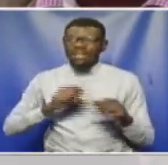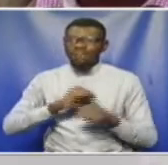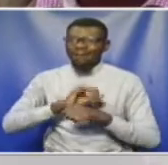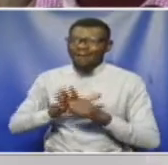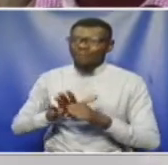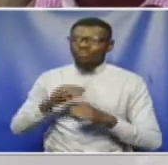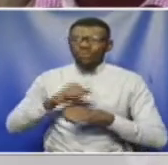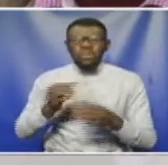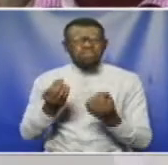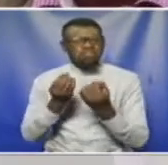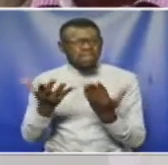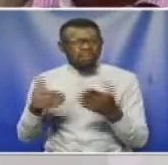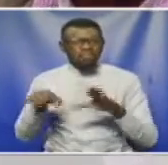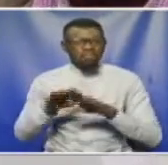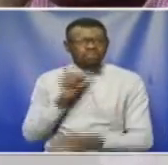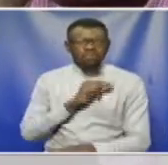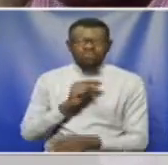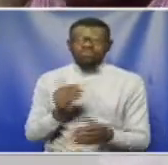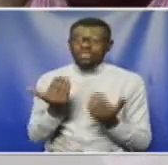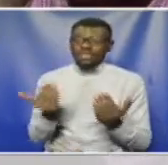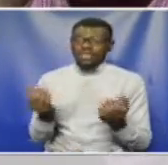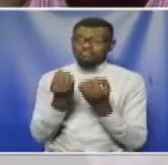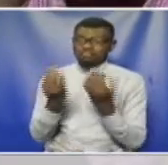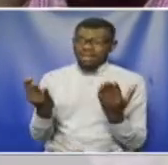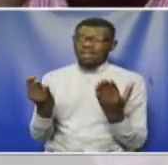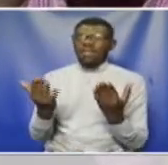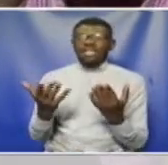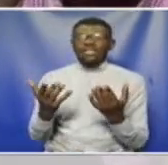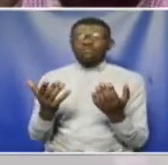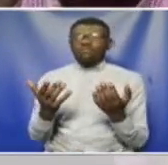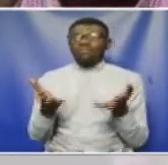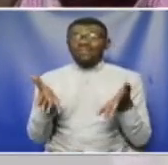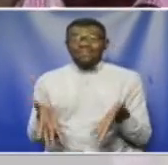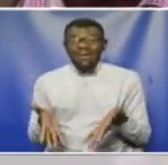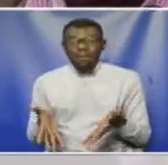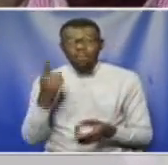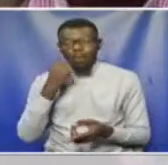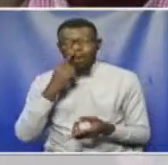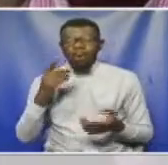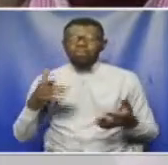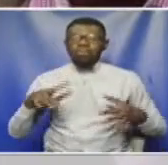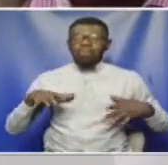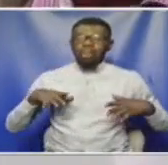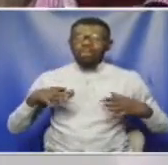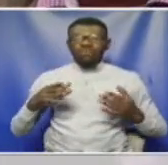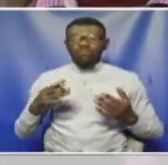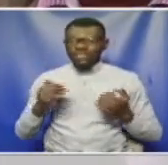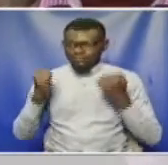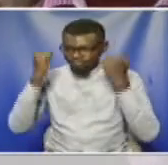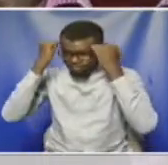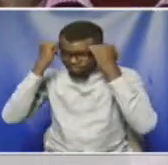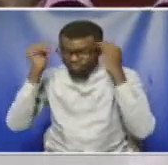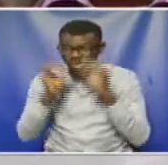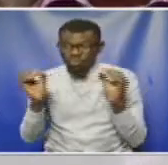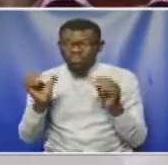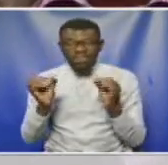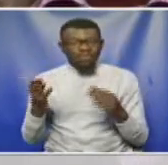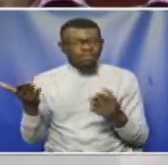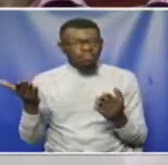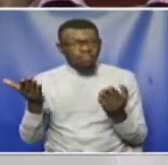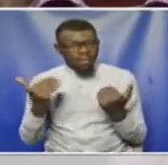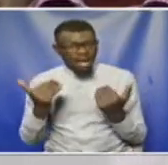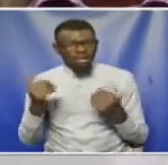watoto wengi ambao walikuwa wameshaingia kwa shule sasa wako mitaani hawasomi, na kama hawatakuwa wakirudi kwa mashule, basi tutakuwa